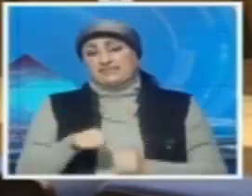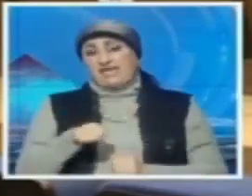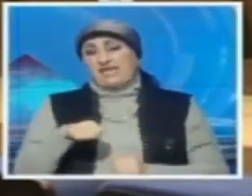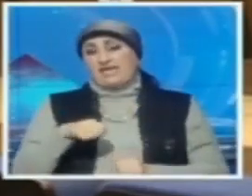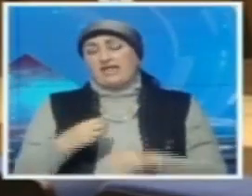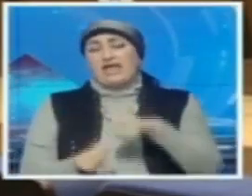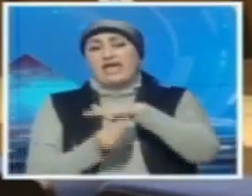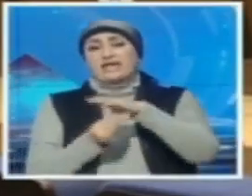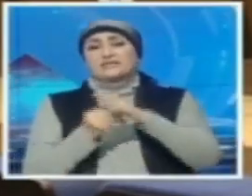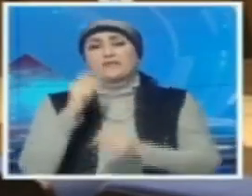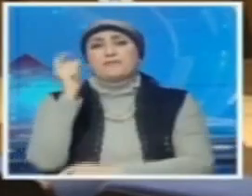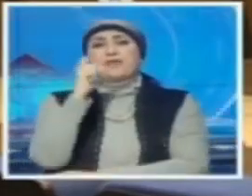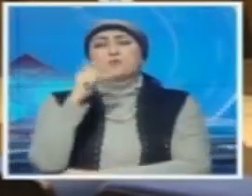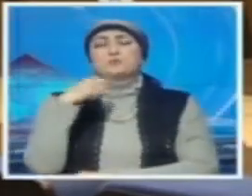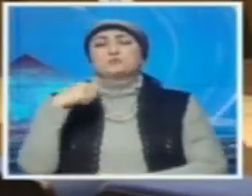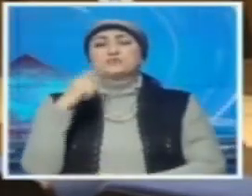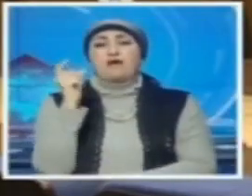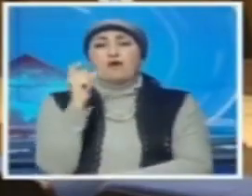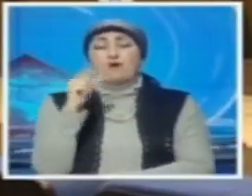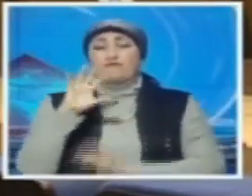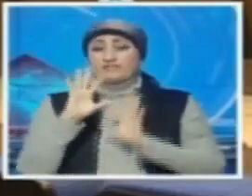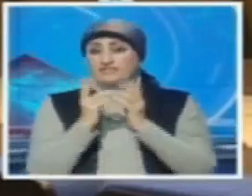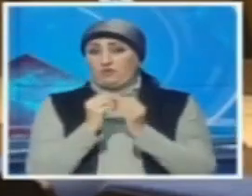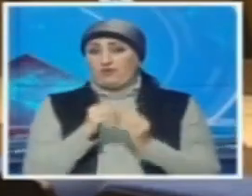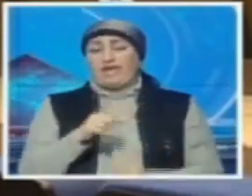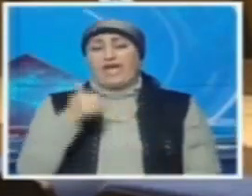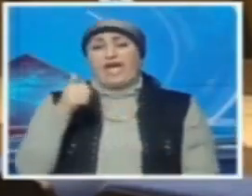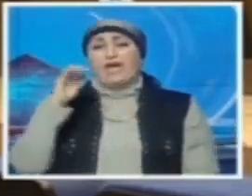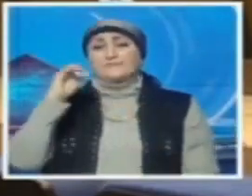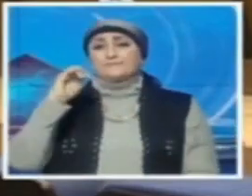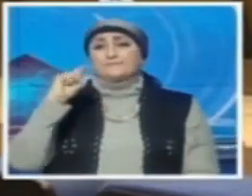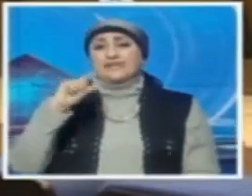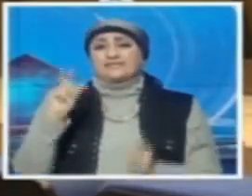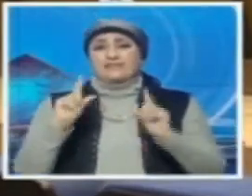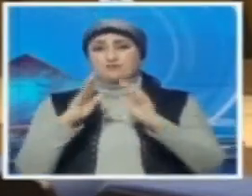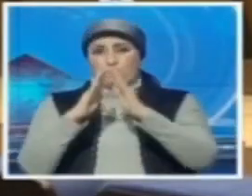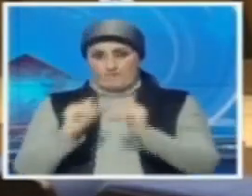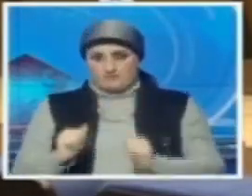وزارة الأوقاف الدولية، أحمد ممدوح، التلفزيون المصري.